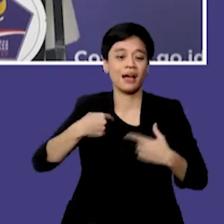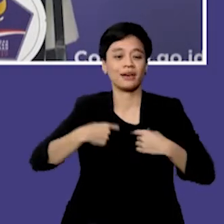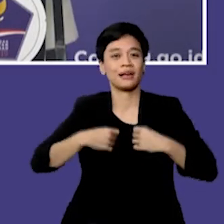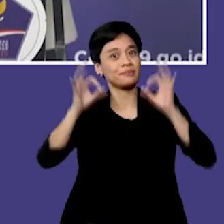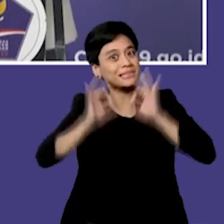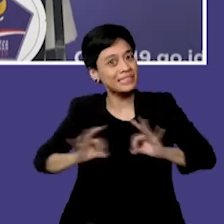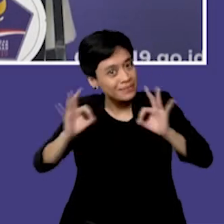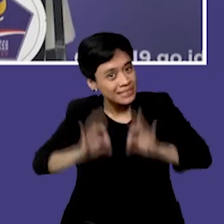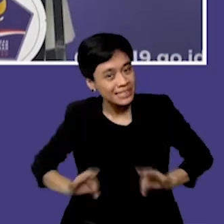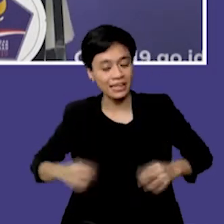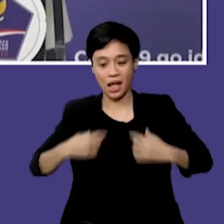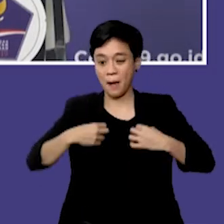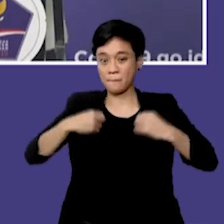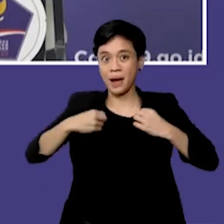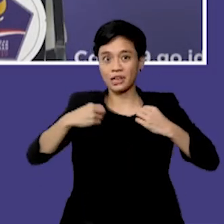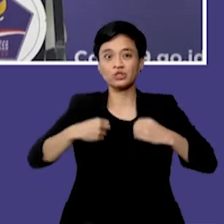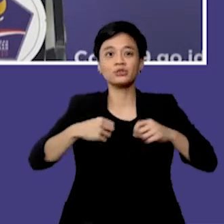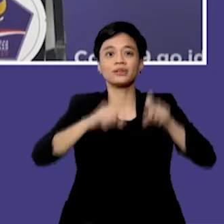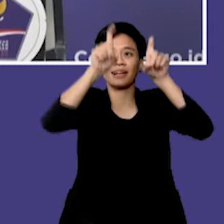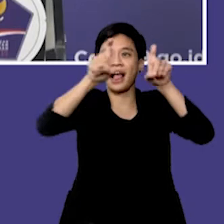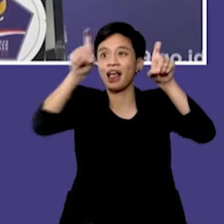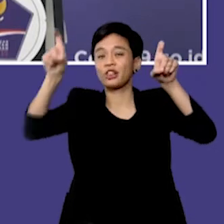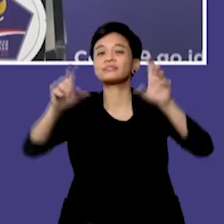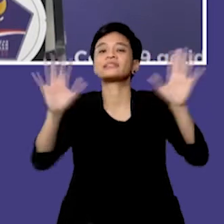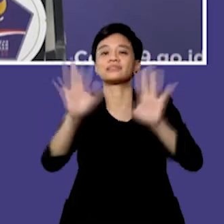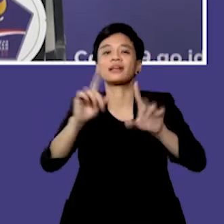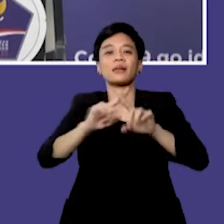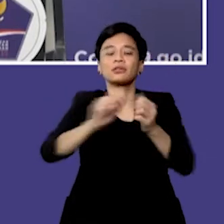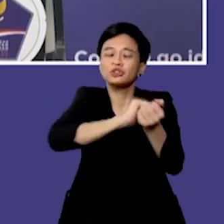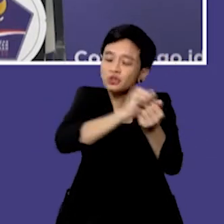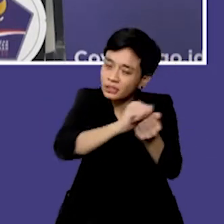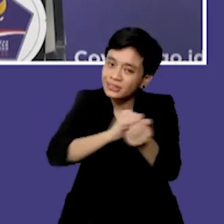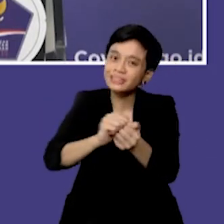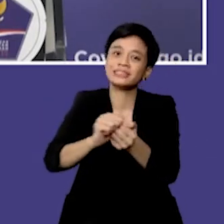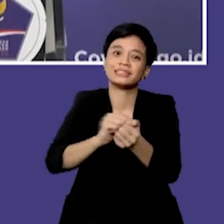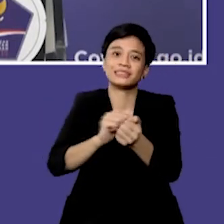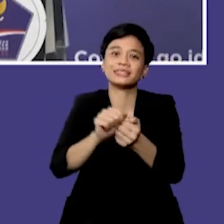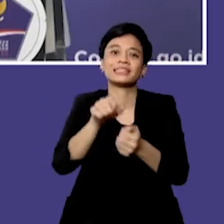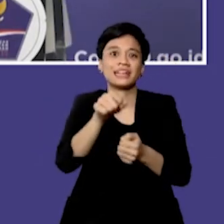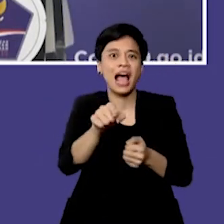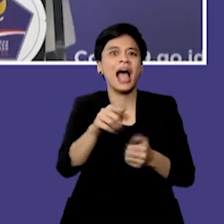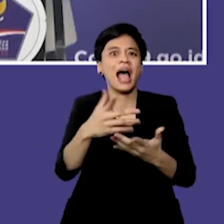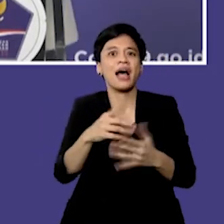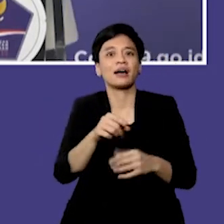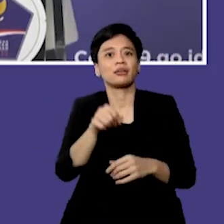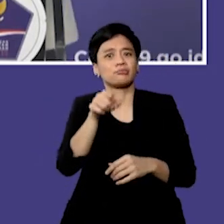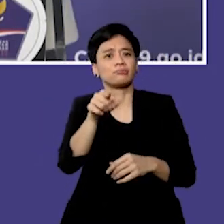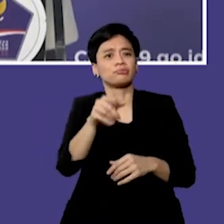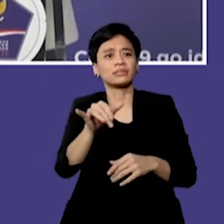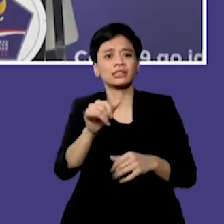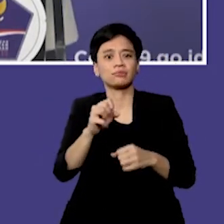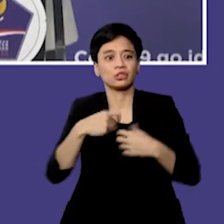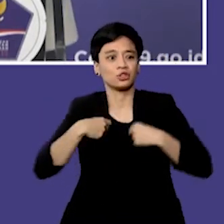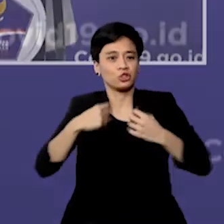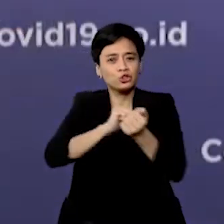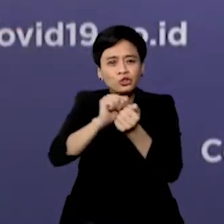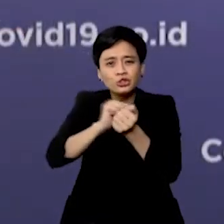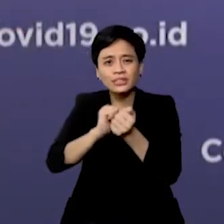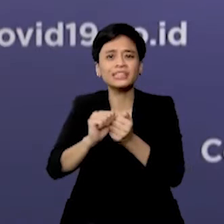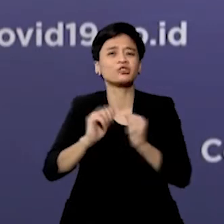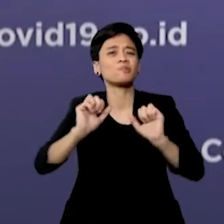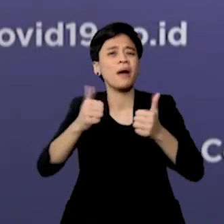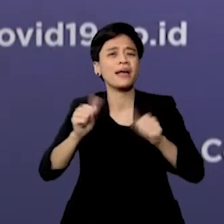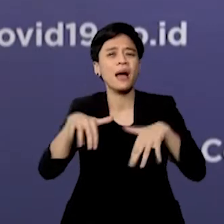yang kita pakai setelah beraktivitas langsung dicuci. Sejalan dengan pesan pemerintah untuk memberantas COVID-19, sekaligus dapat mencegah